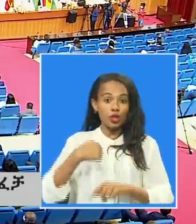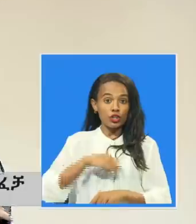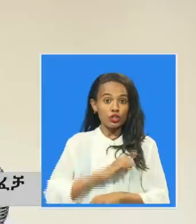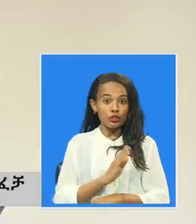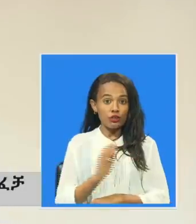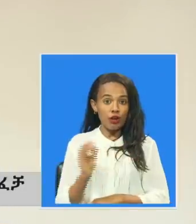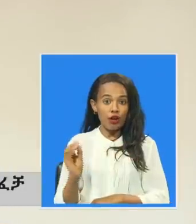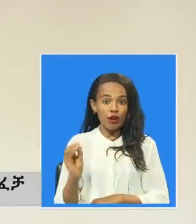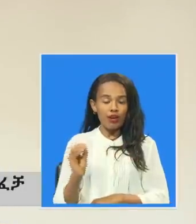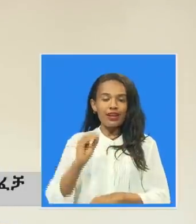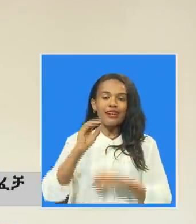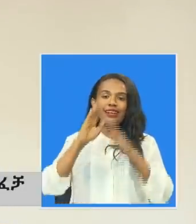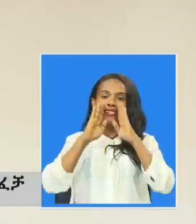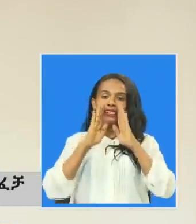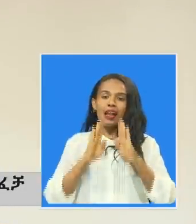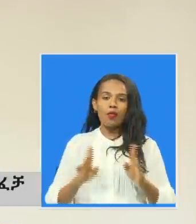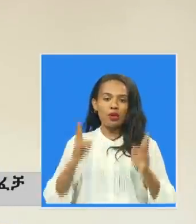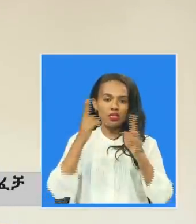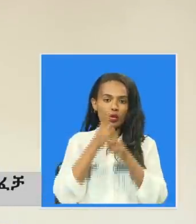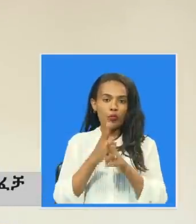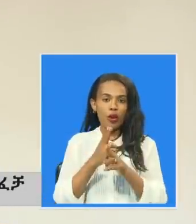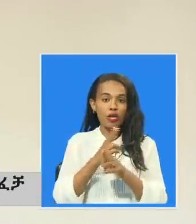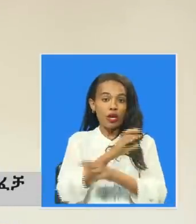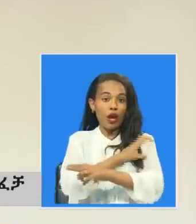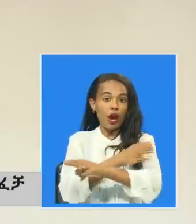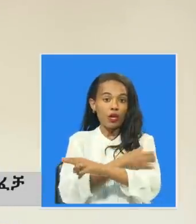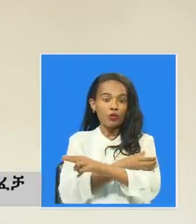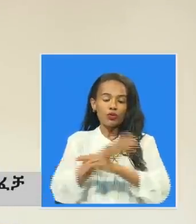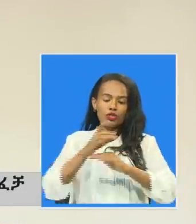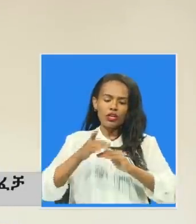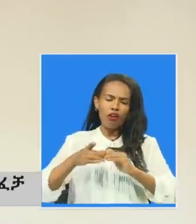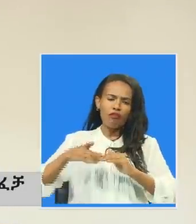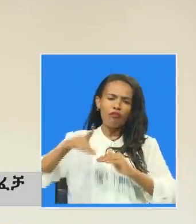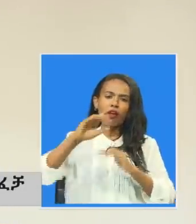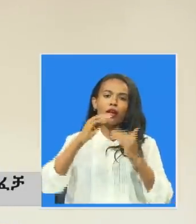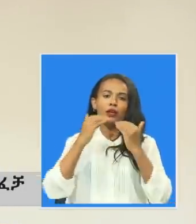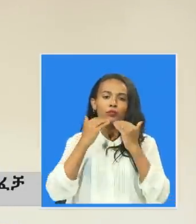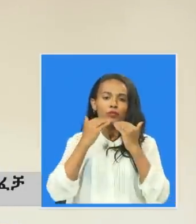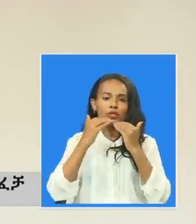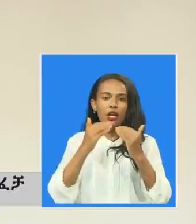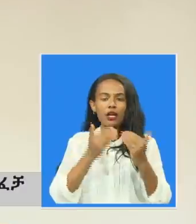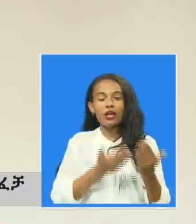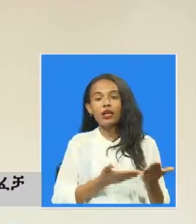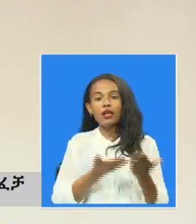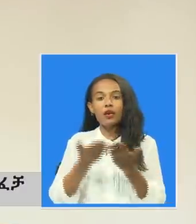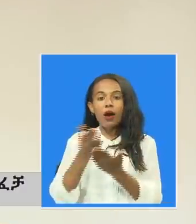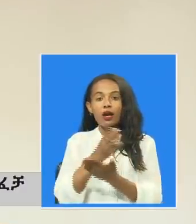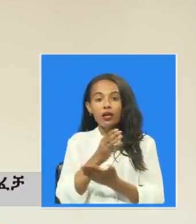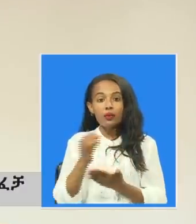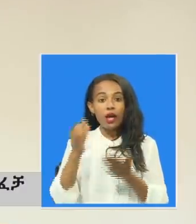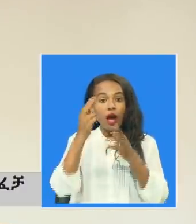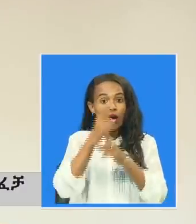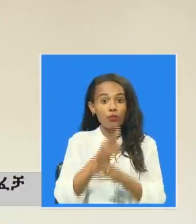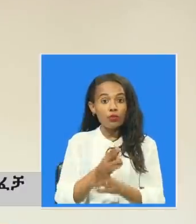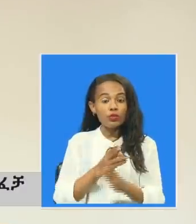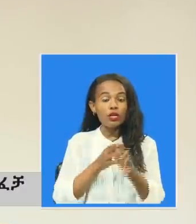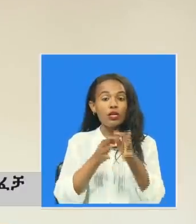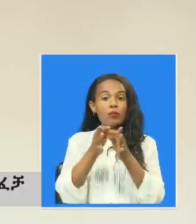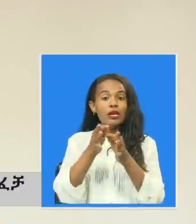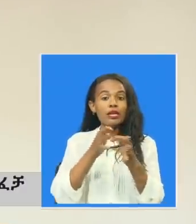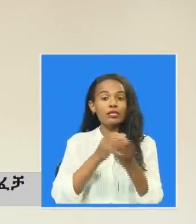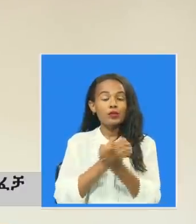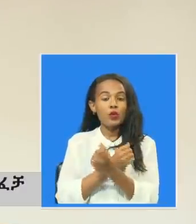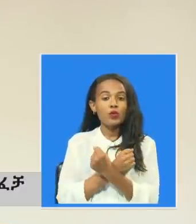ለህዝቦቻችንና ለሰላም አስከባሪ ኃይሎች ከፍ ያለ ምስጋናዬን ለማቅረብና አክብሮቴን